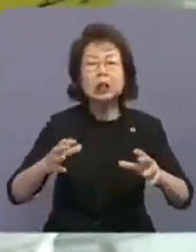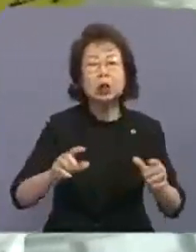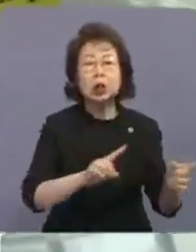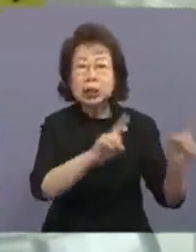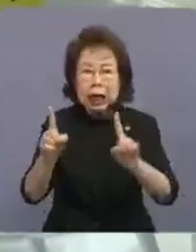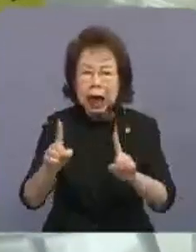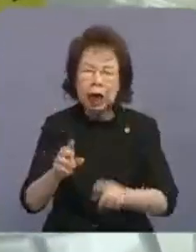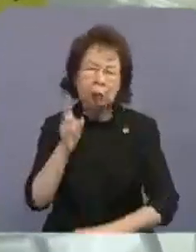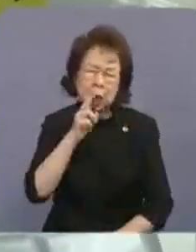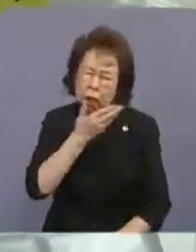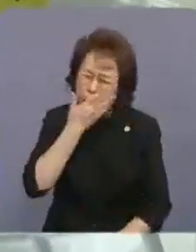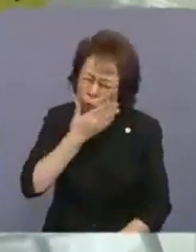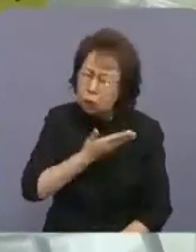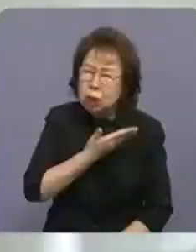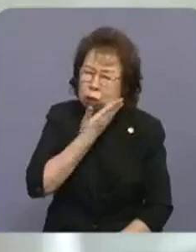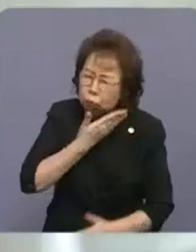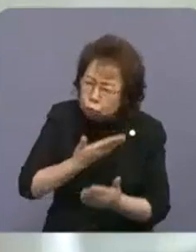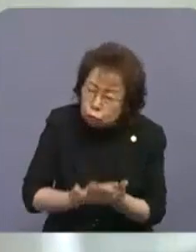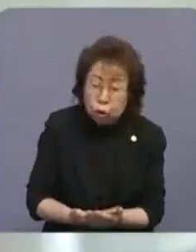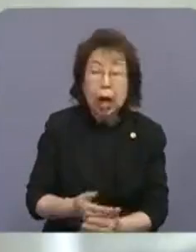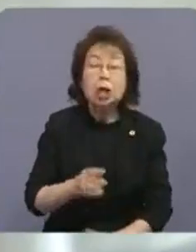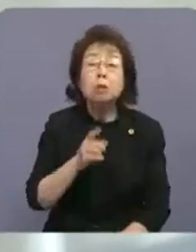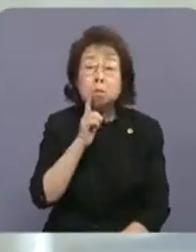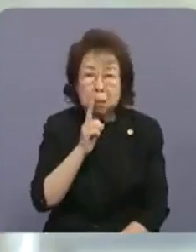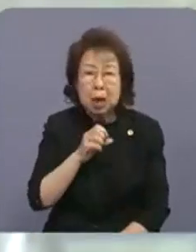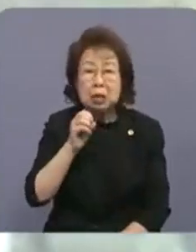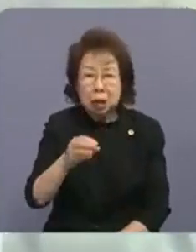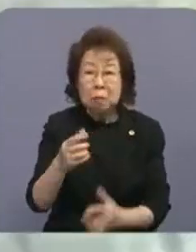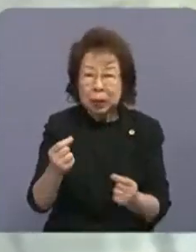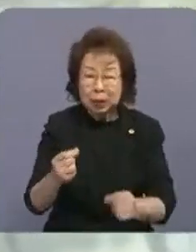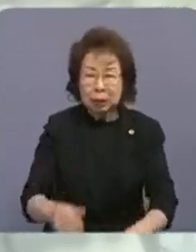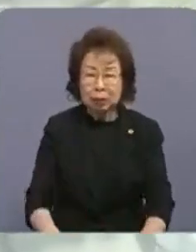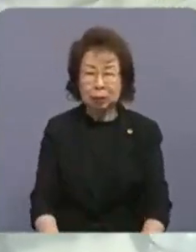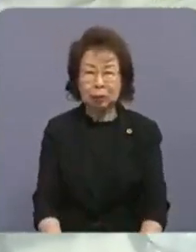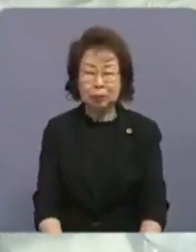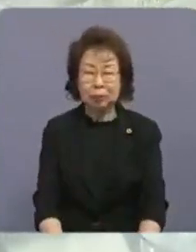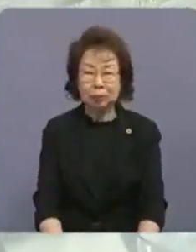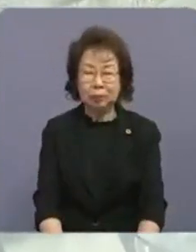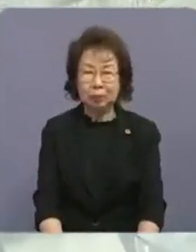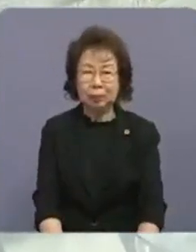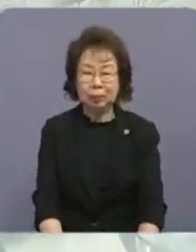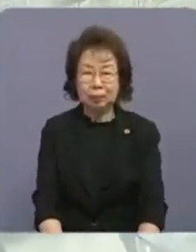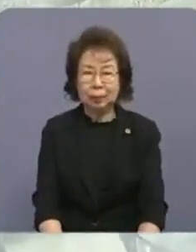살릴 열쇠가 될 거라고 장담합니다. KBS 뉴스 공조입니다.